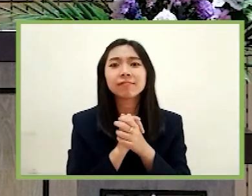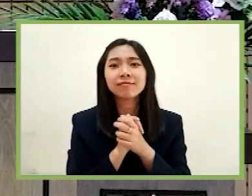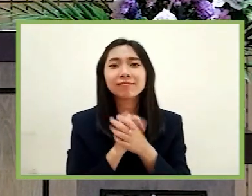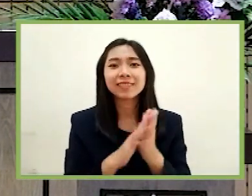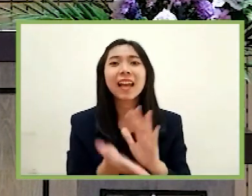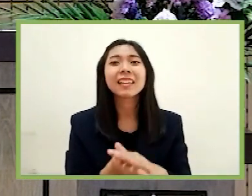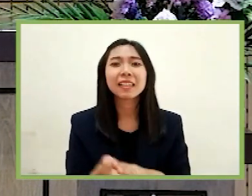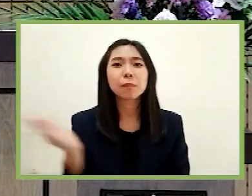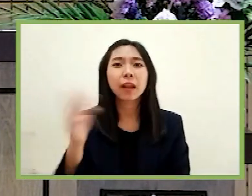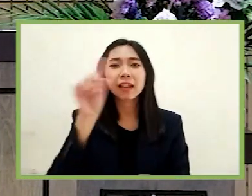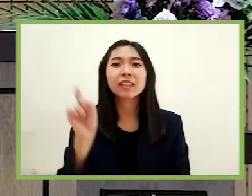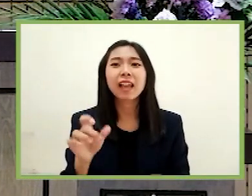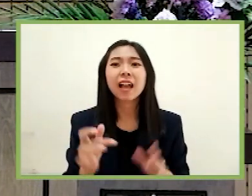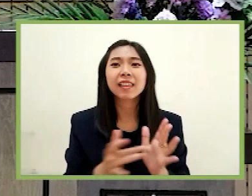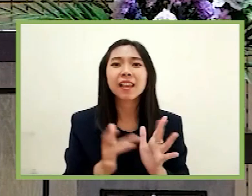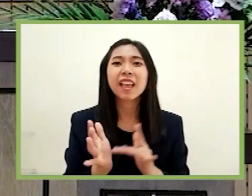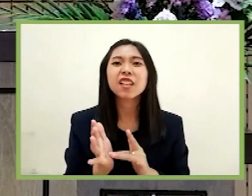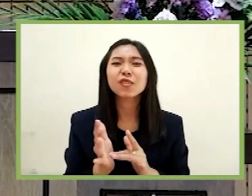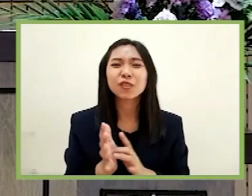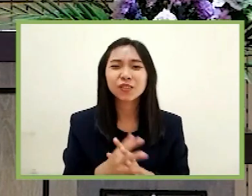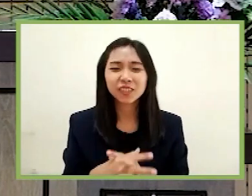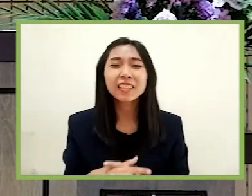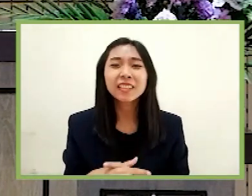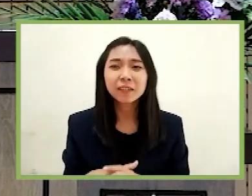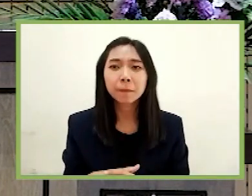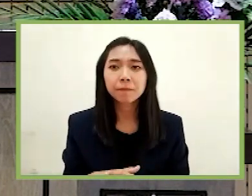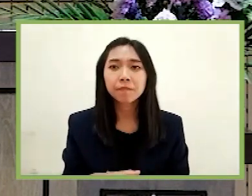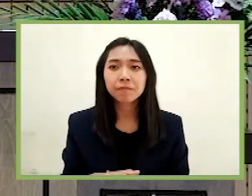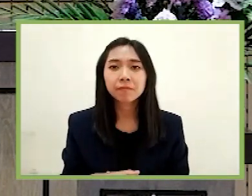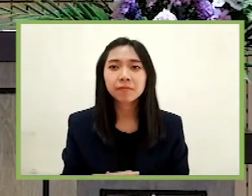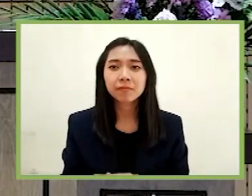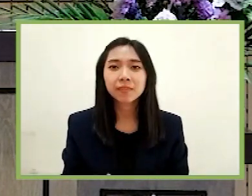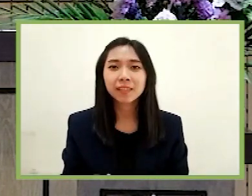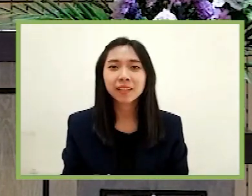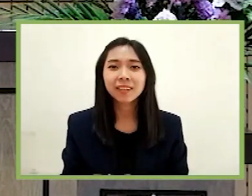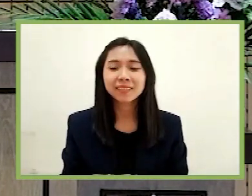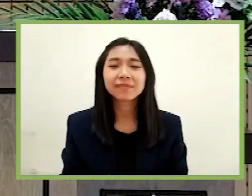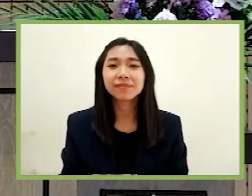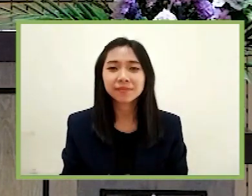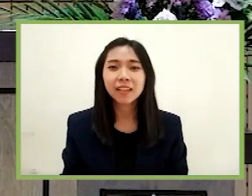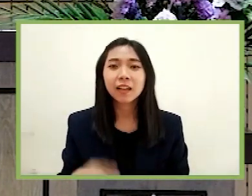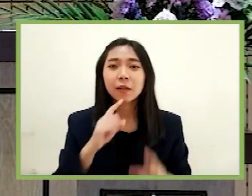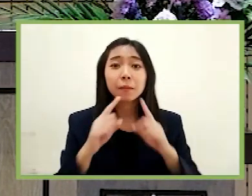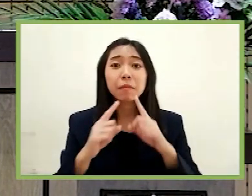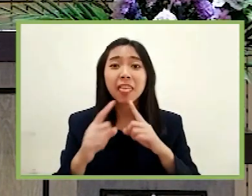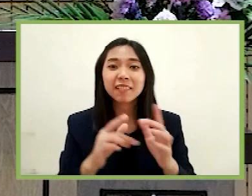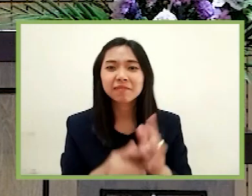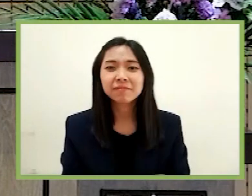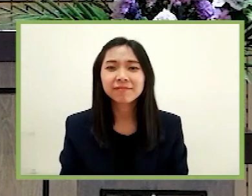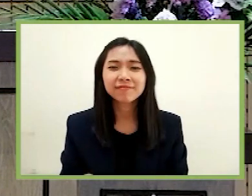lama lagi sihh entah meninggalkan kami dalam kebimbangan Slank komisioner katakan pada kami